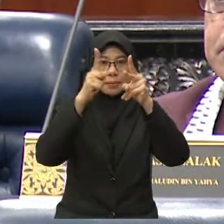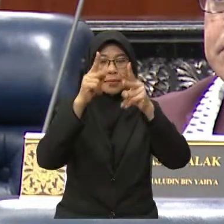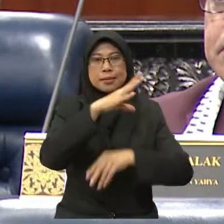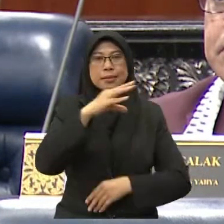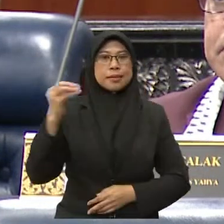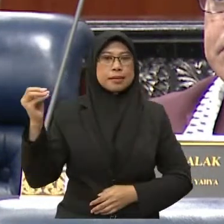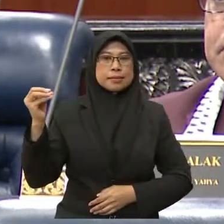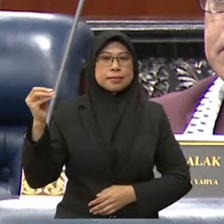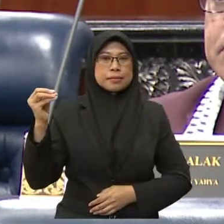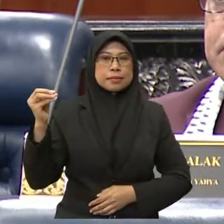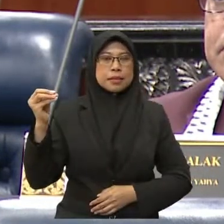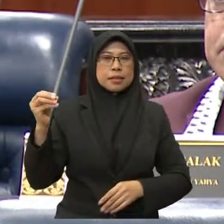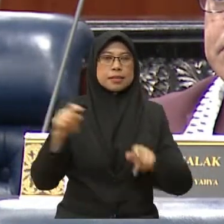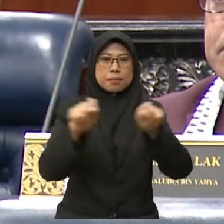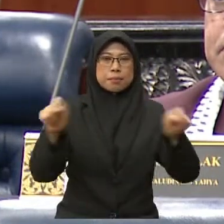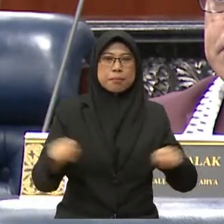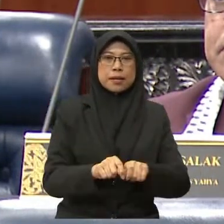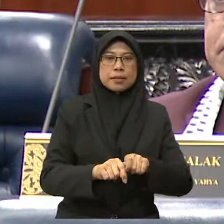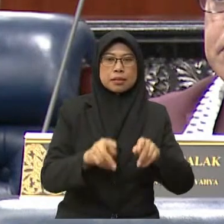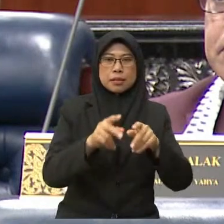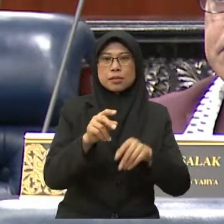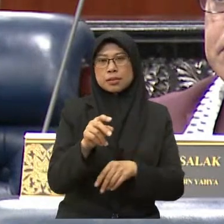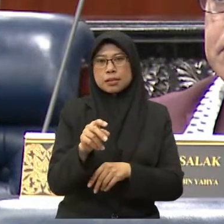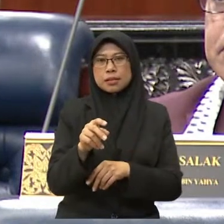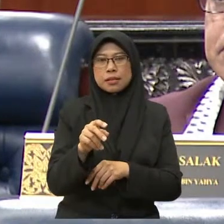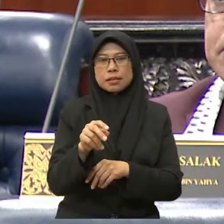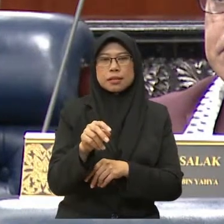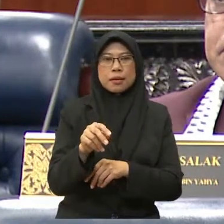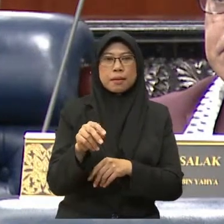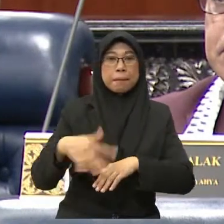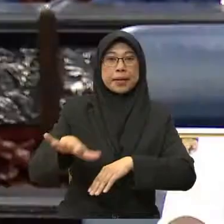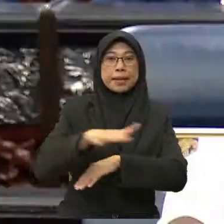serta wilayah Pantai Timur daripada ECRL ini. Terima kasih.